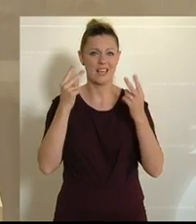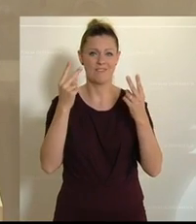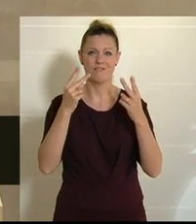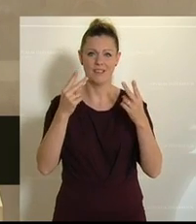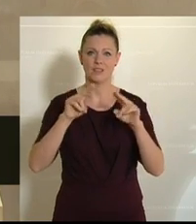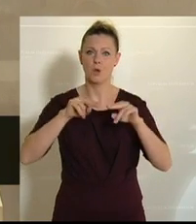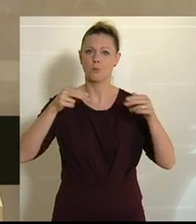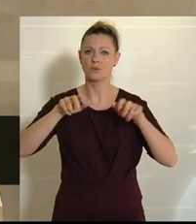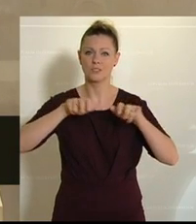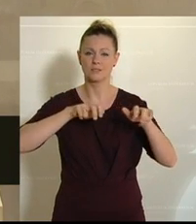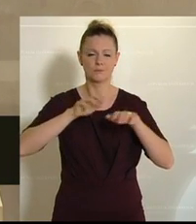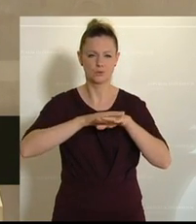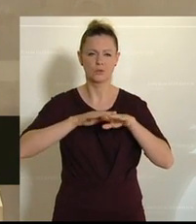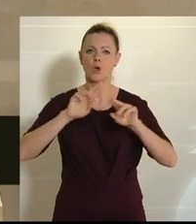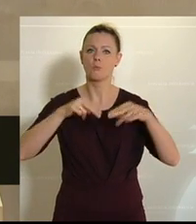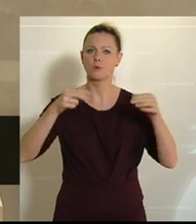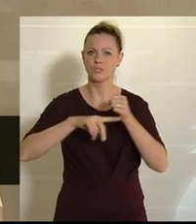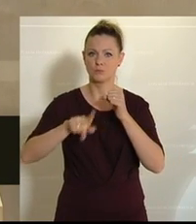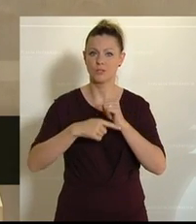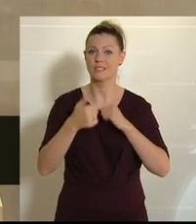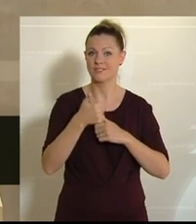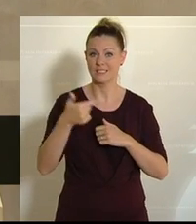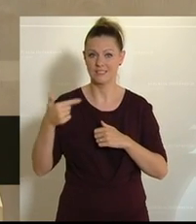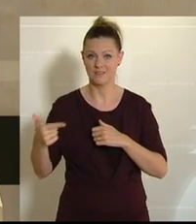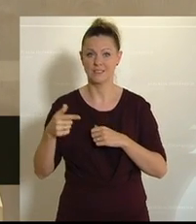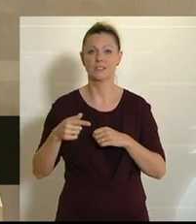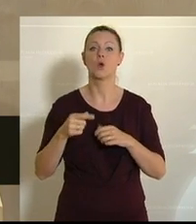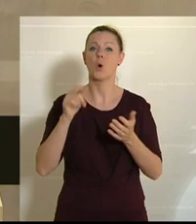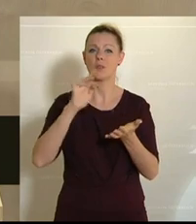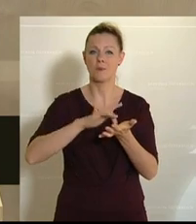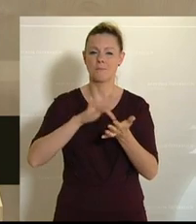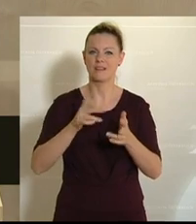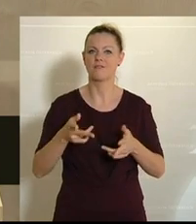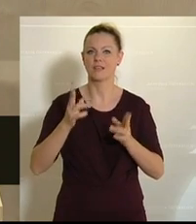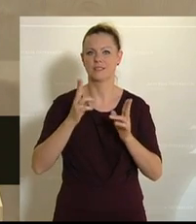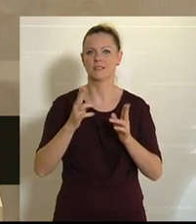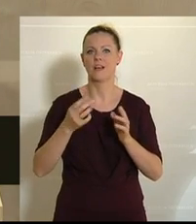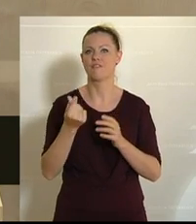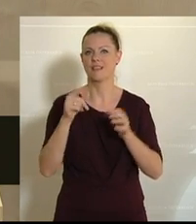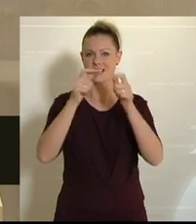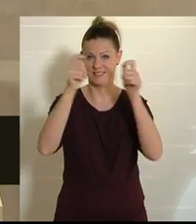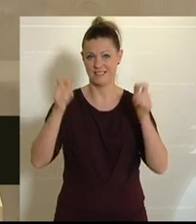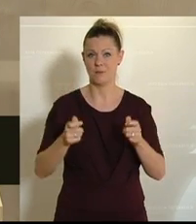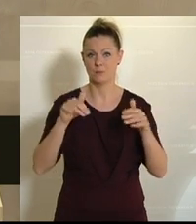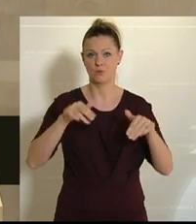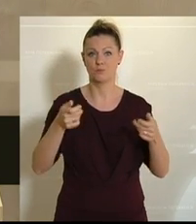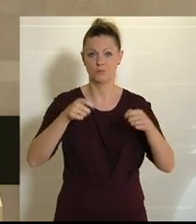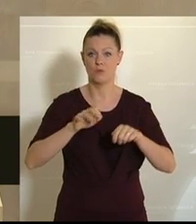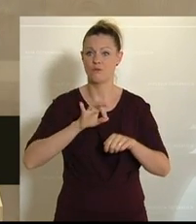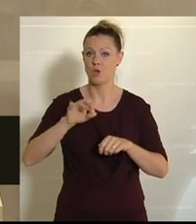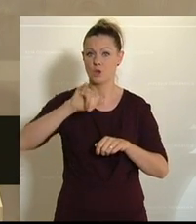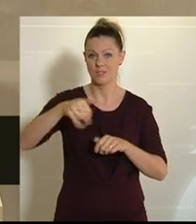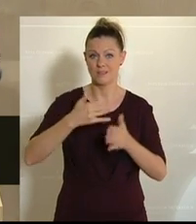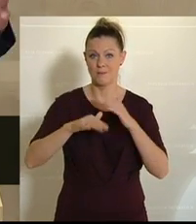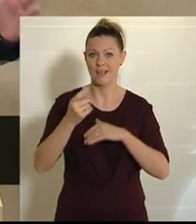dieses Bundesbudget 2020 und den mittelfristigen Finanzrahmen beschließen. Er bringt nämlich mehr Geld für die Justiz,